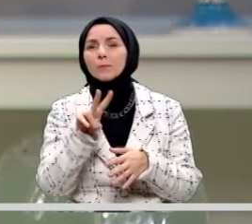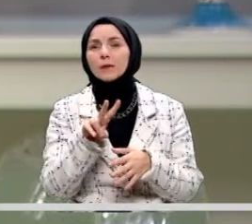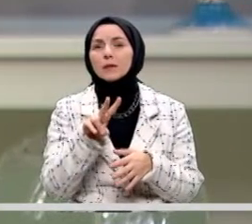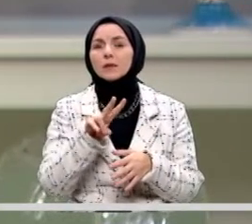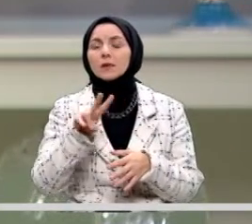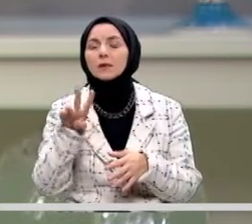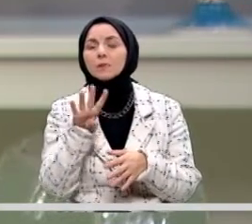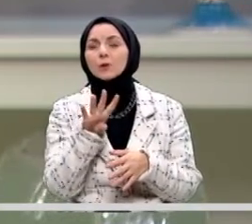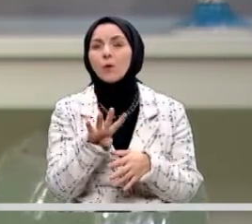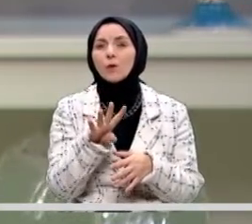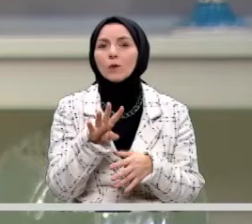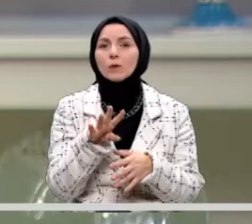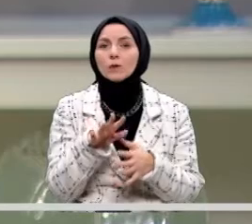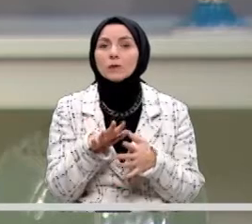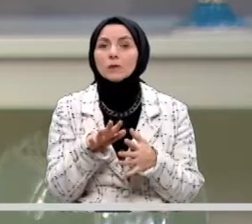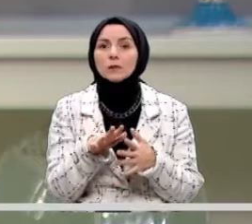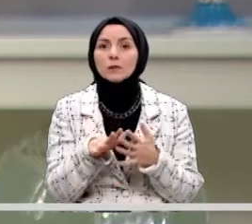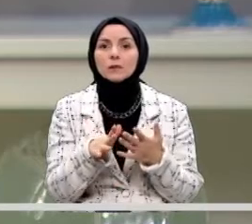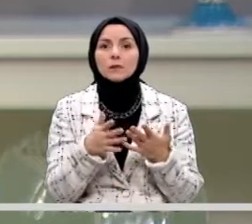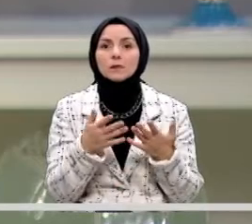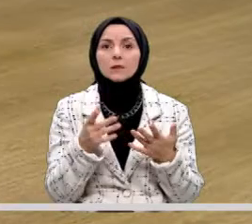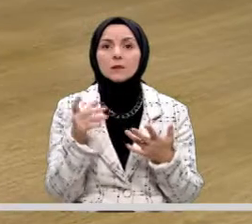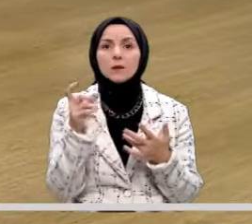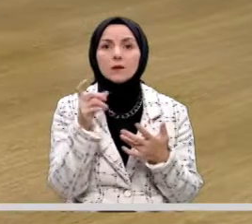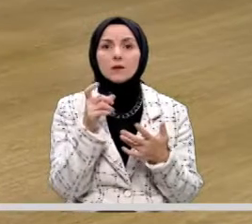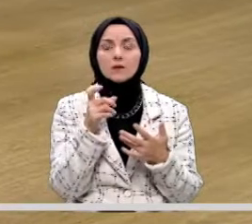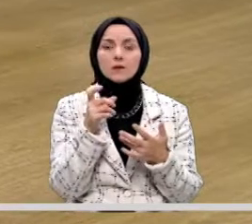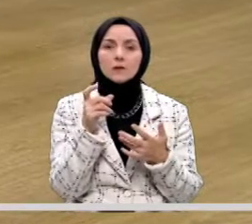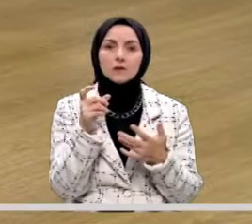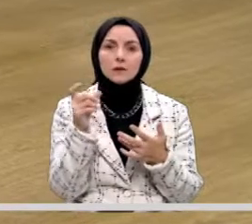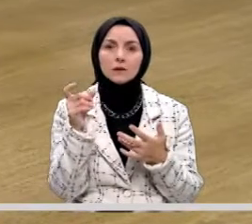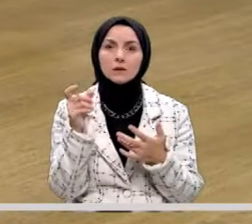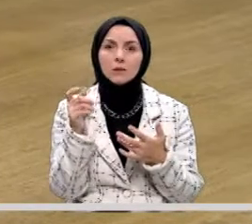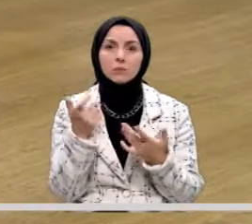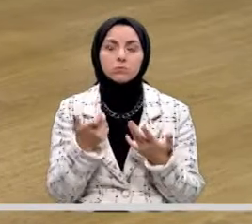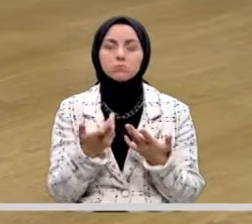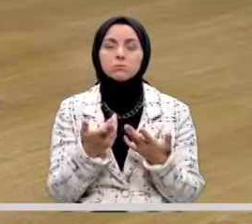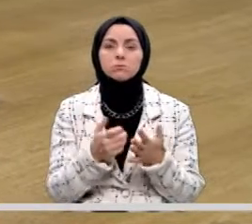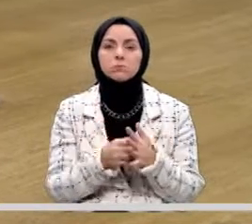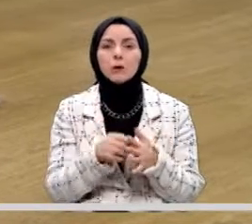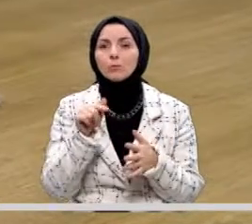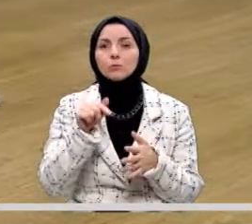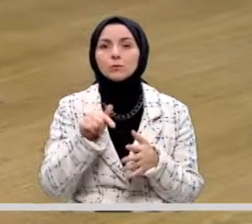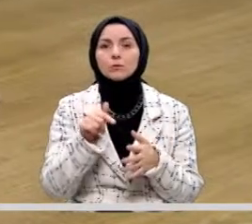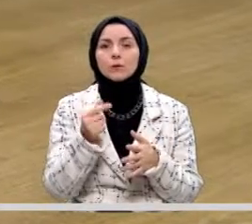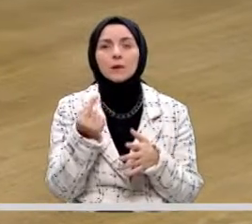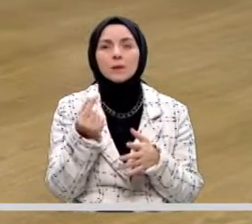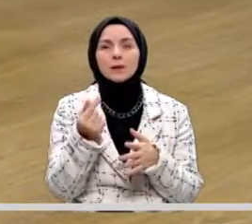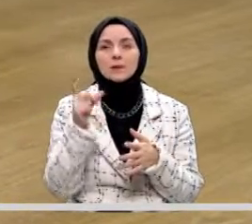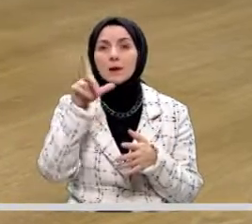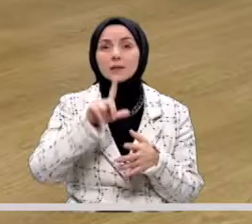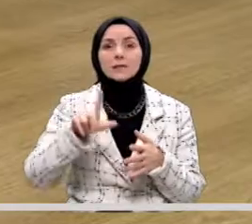süreçlerde olabiliyor çok Uzunca bir dönemi kapsıyor Aslında okul dediğimiz dönem Ama bu Biz bugün biraz daha böyle lise evresine kadar